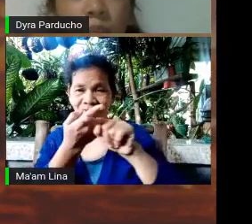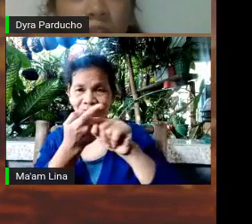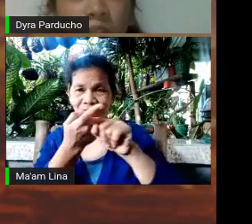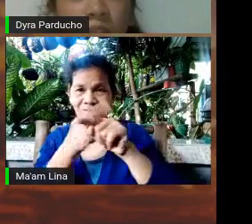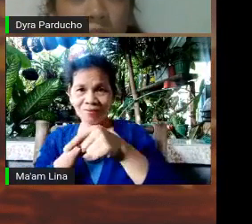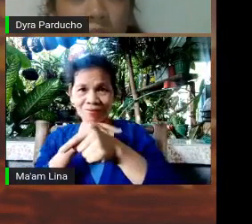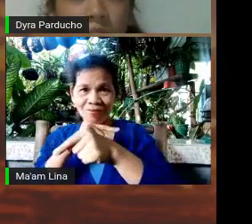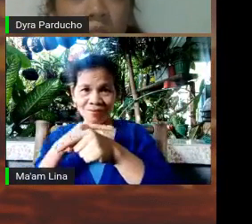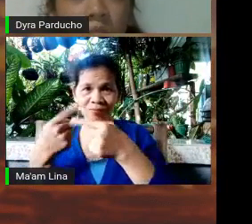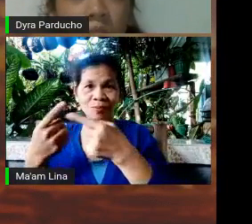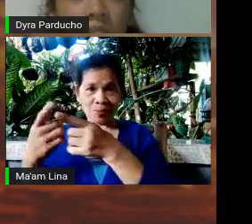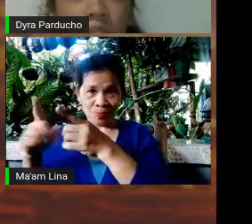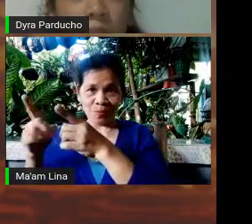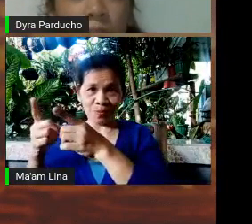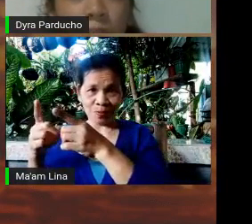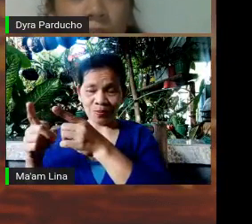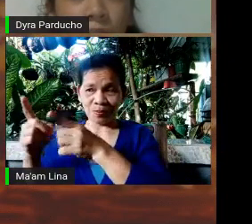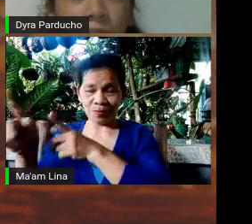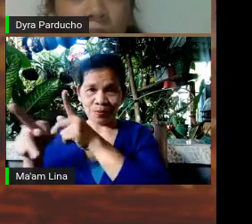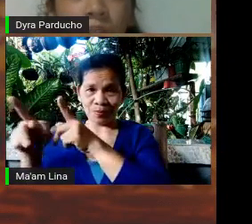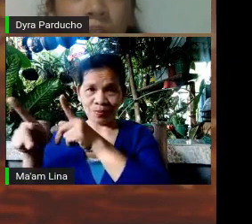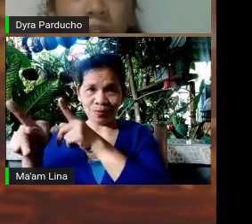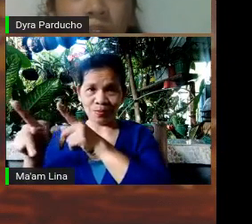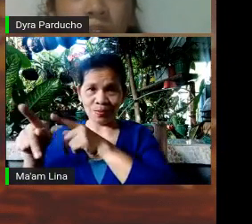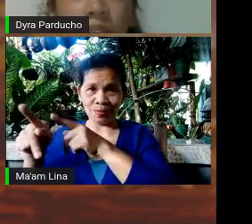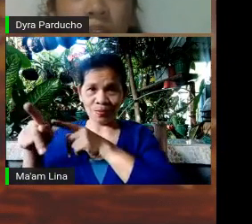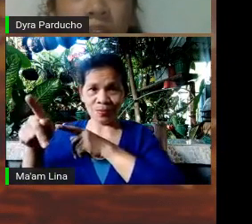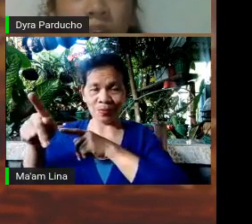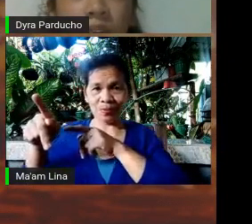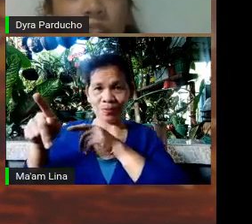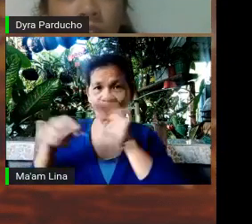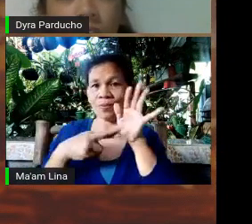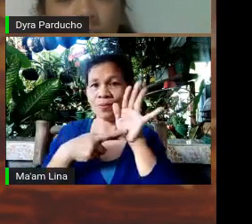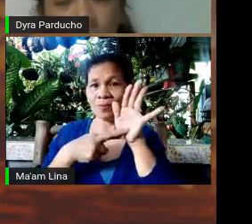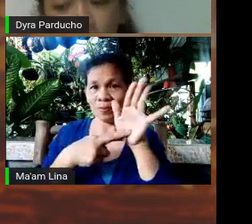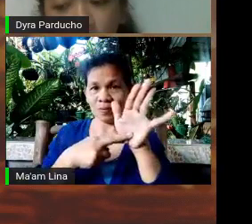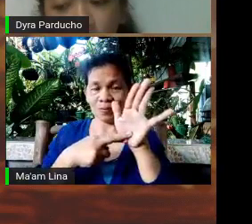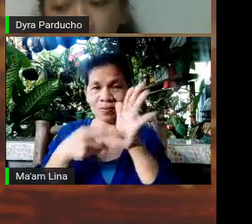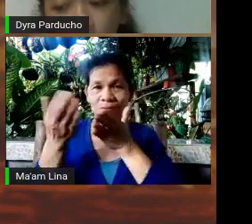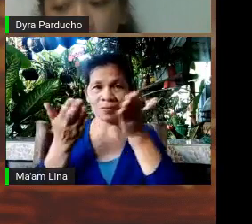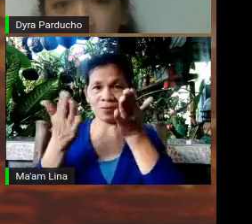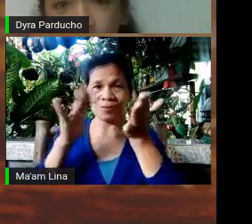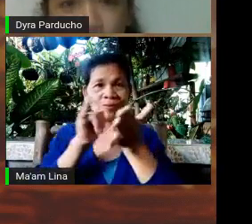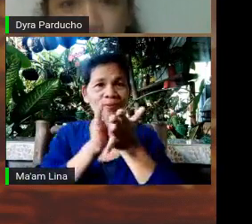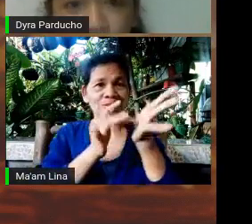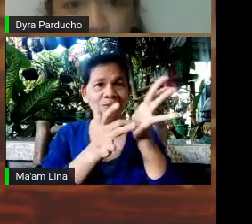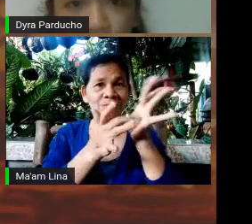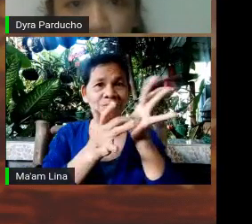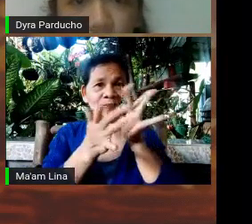ay kumakatawan sa gawain ng paglilingkod na si Kristo ay